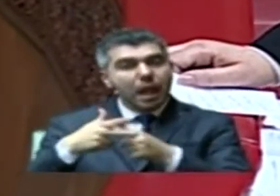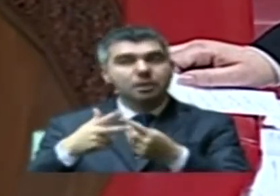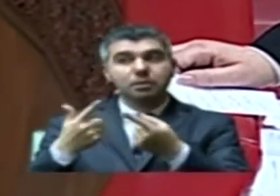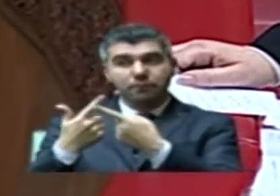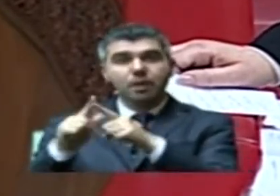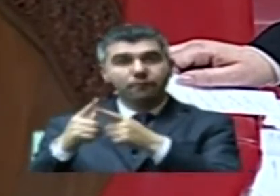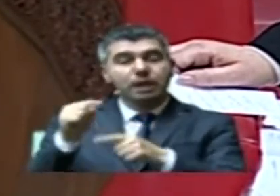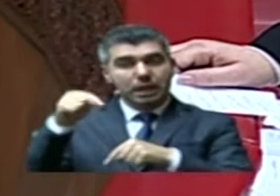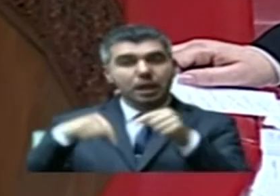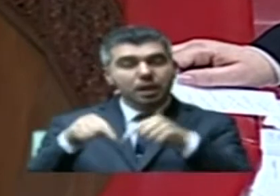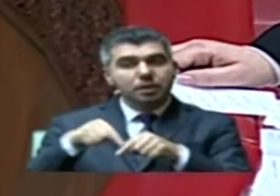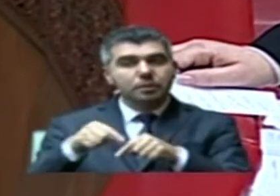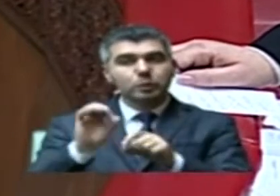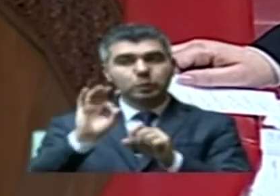ولكن